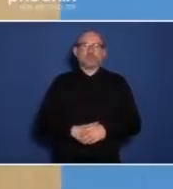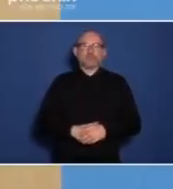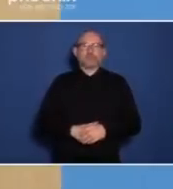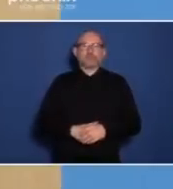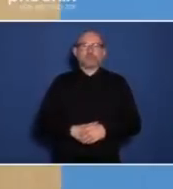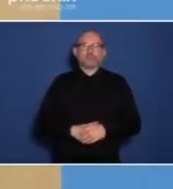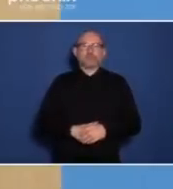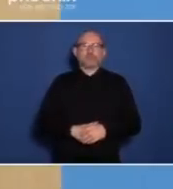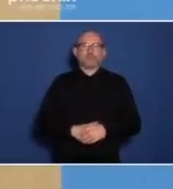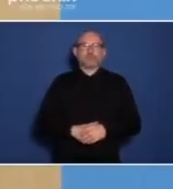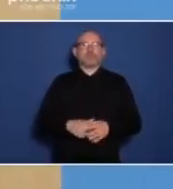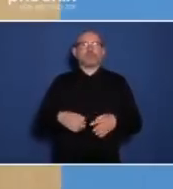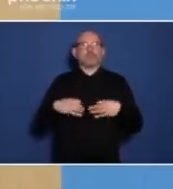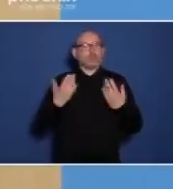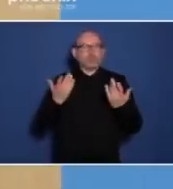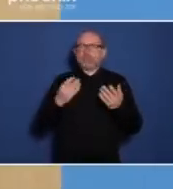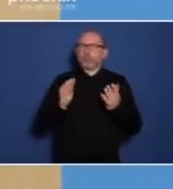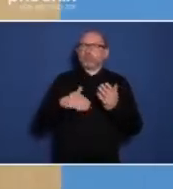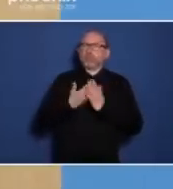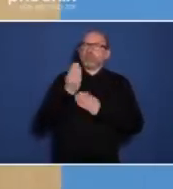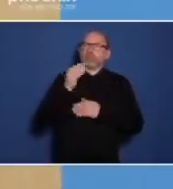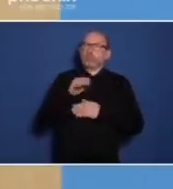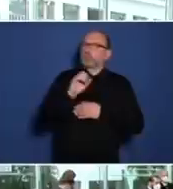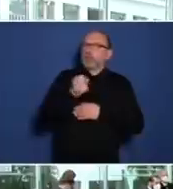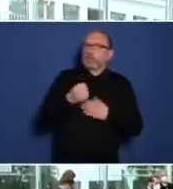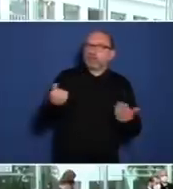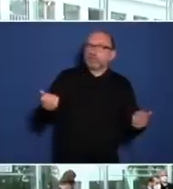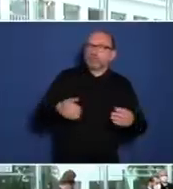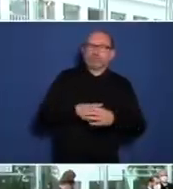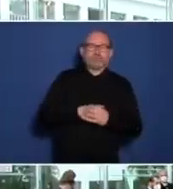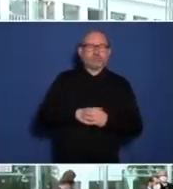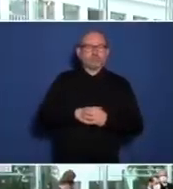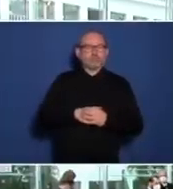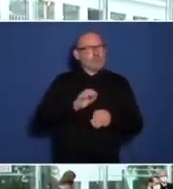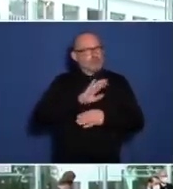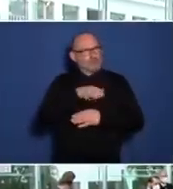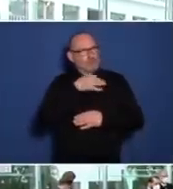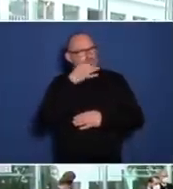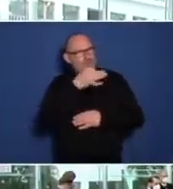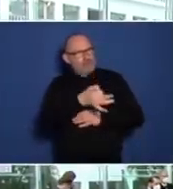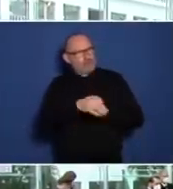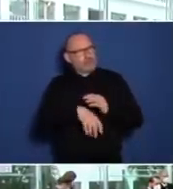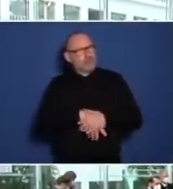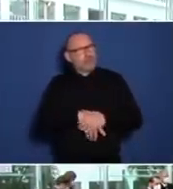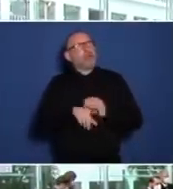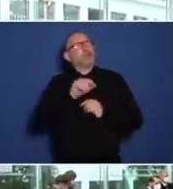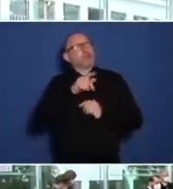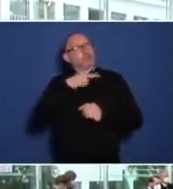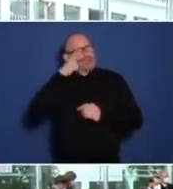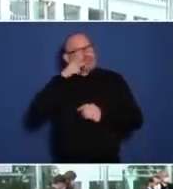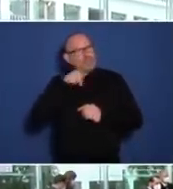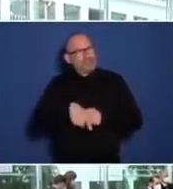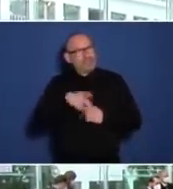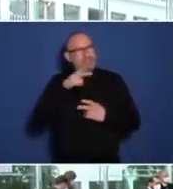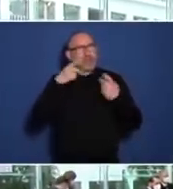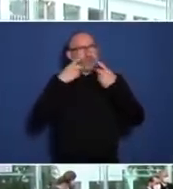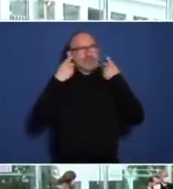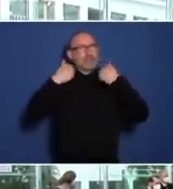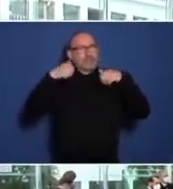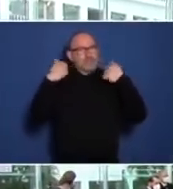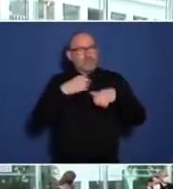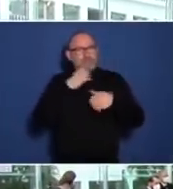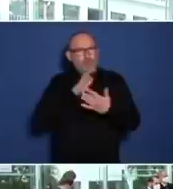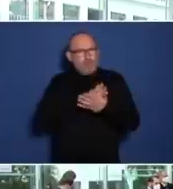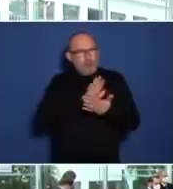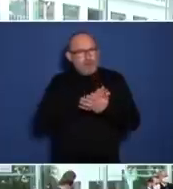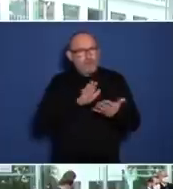Ja, dem kann ich eigentlich nichts mehr hinzufügen. Nachfrage? Bitte. Ja. Aber verstehe ich das richtig, wenn man die Maskenpflicht beibehalten will, dass dann